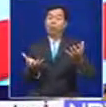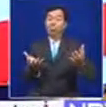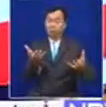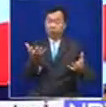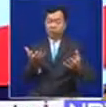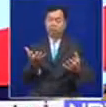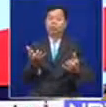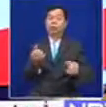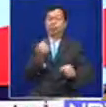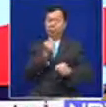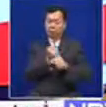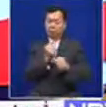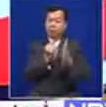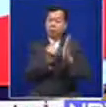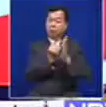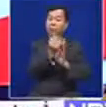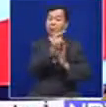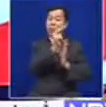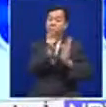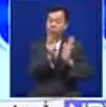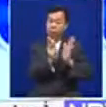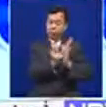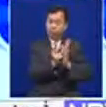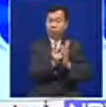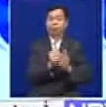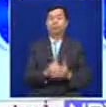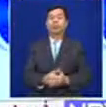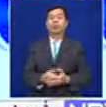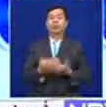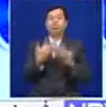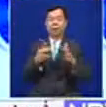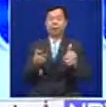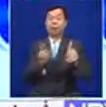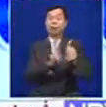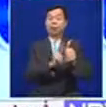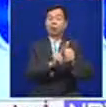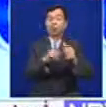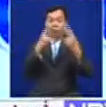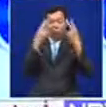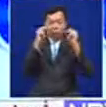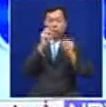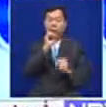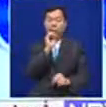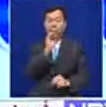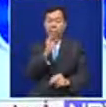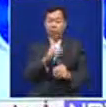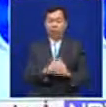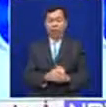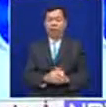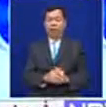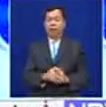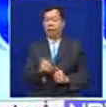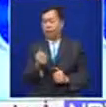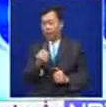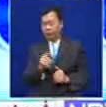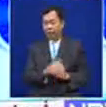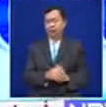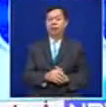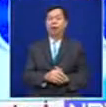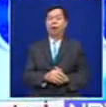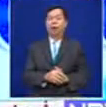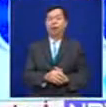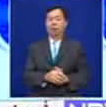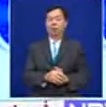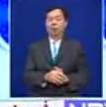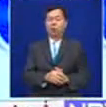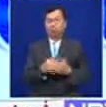ไปด้วยความยุติธรรมตามกระบวนการนะครับขณะที่ทางรองนายกรัฐมนตรีก็ระบุนะครับบอกว่าไม่มีความจำเป็นต้องรื้อคดีและทางการเมียนมา